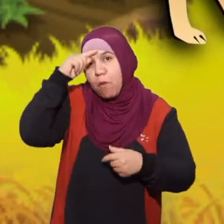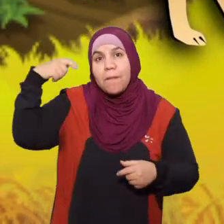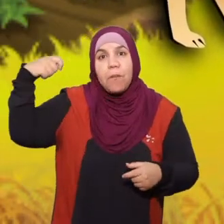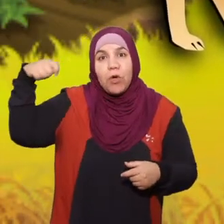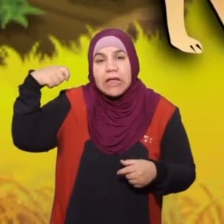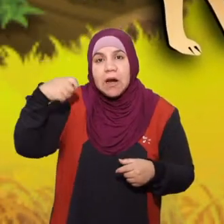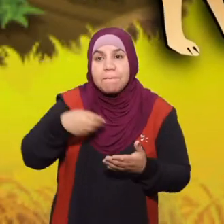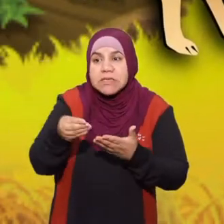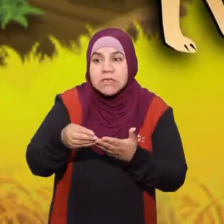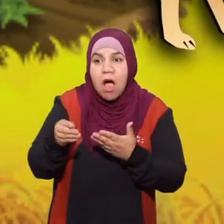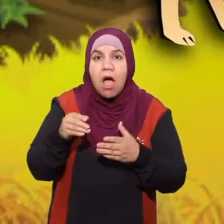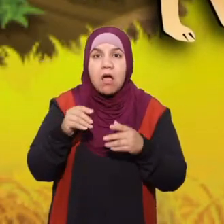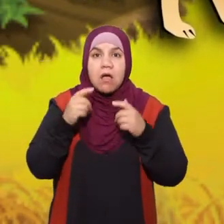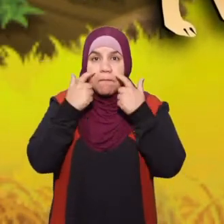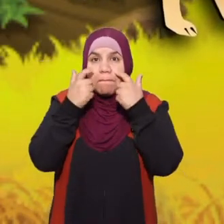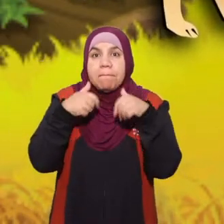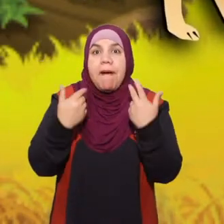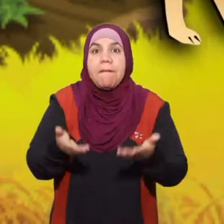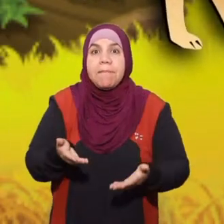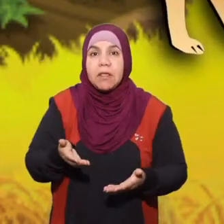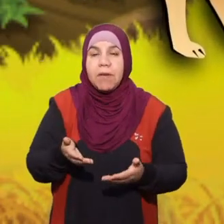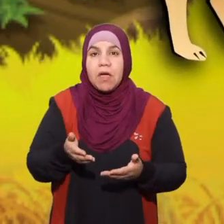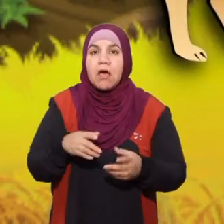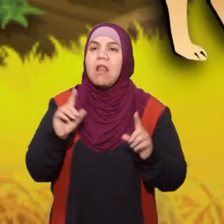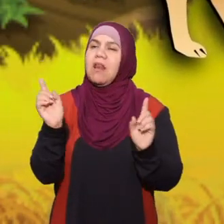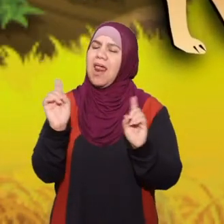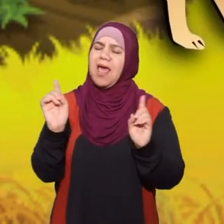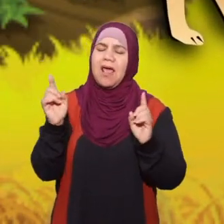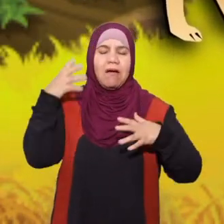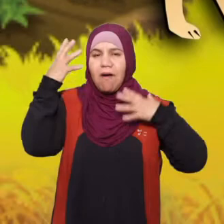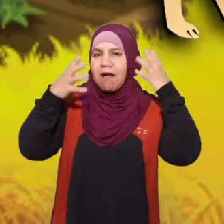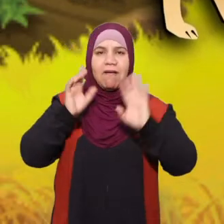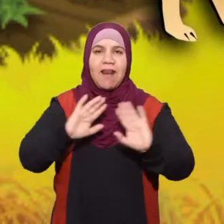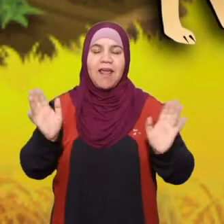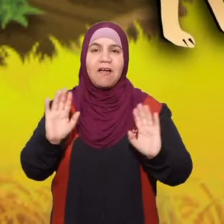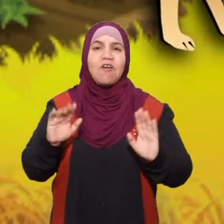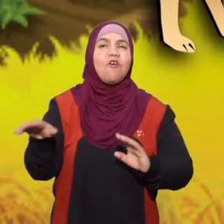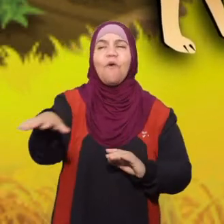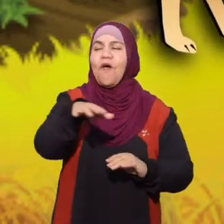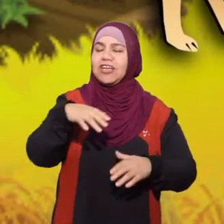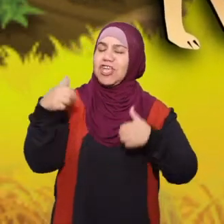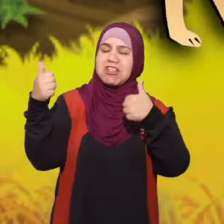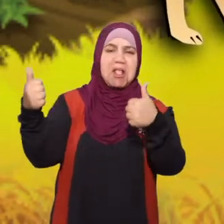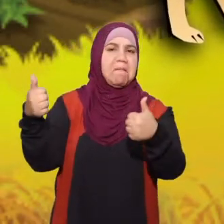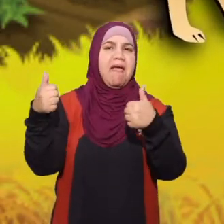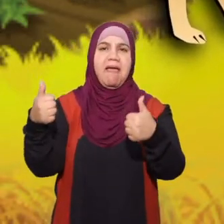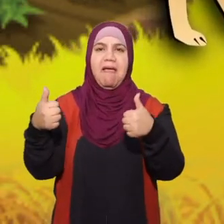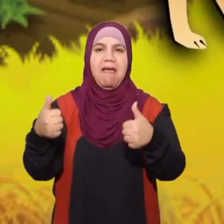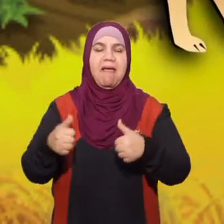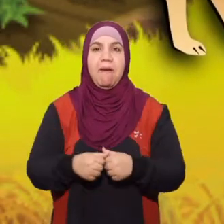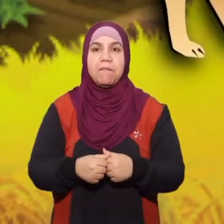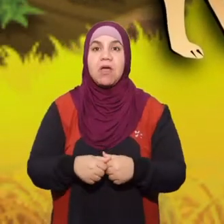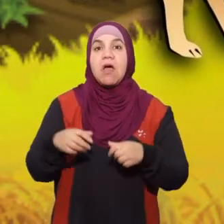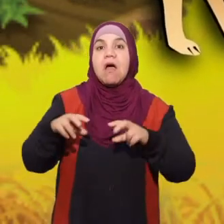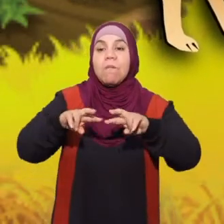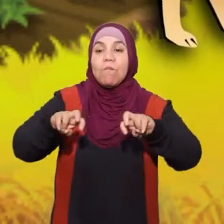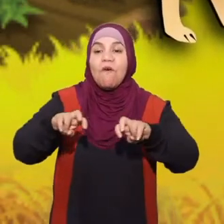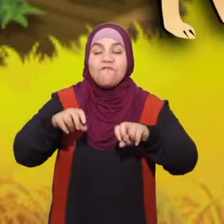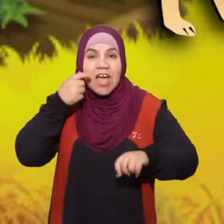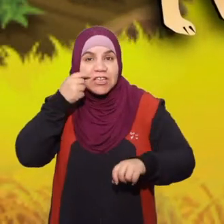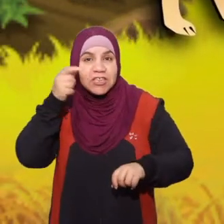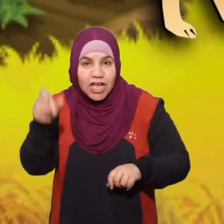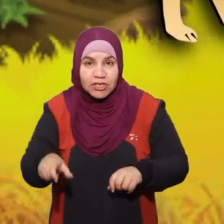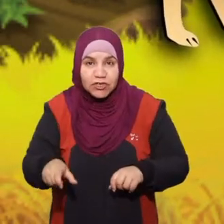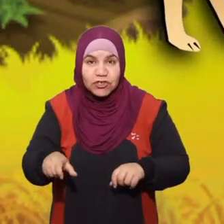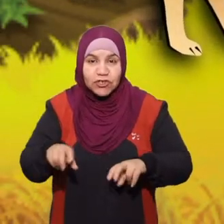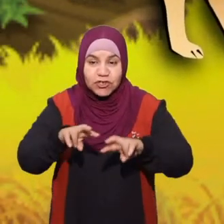لا تملكه. لا تخف، لقد عملت لكل شيء حسابا كما قلت لك، المفتش لن